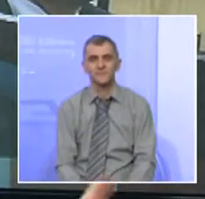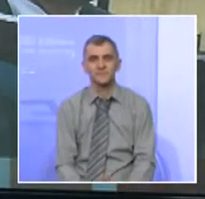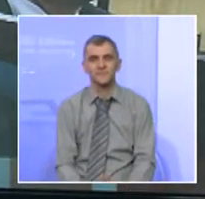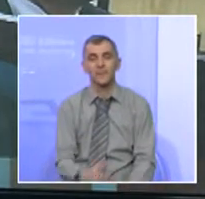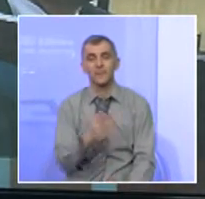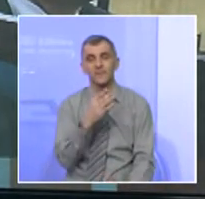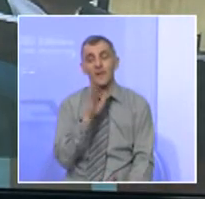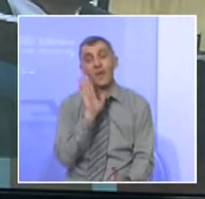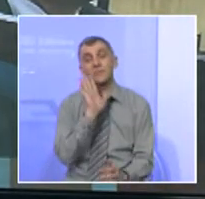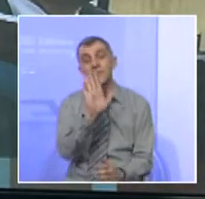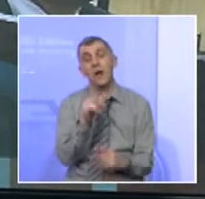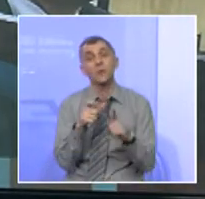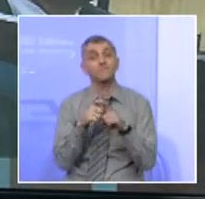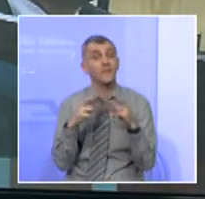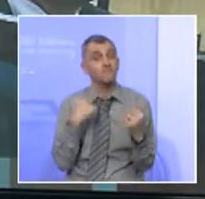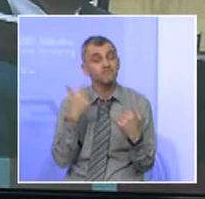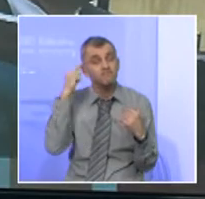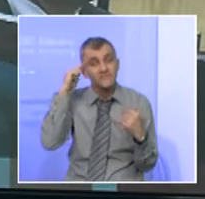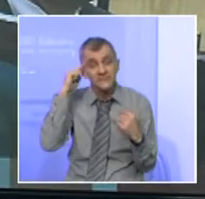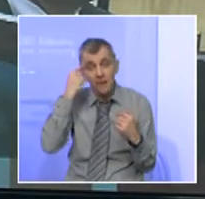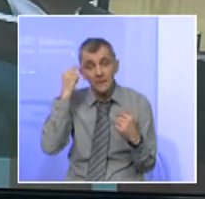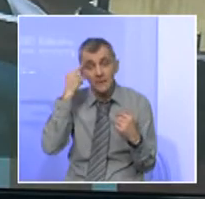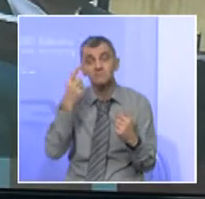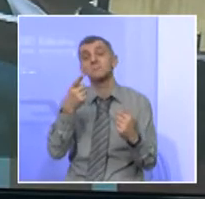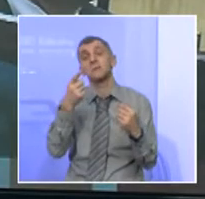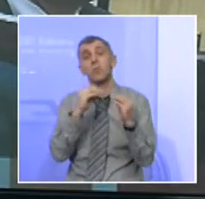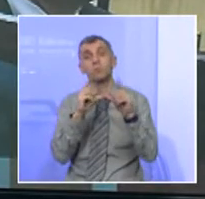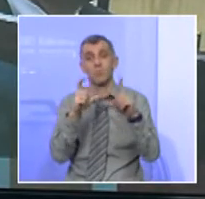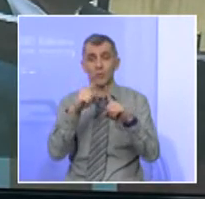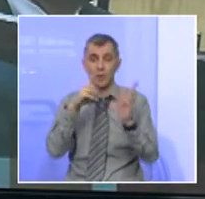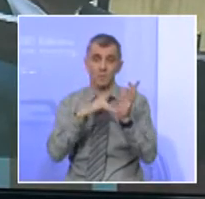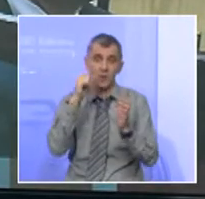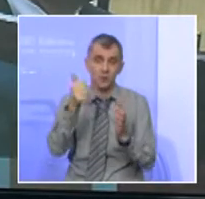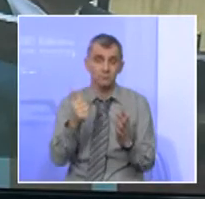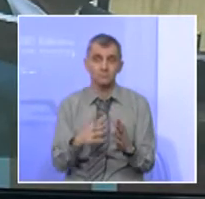Tako da smatram da gospodin Budimir,